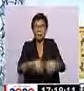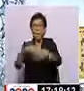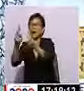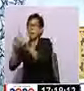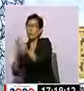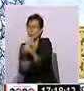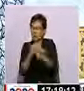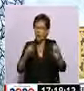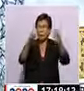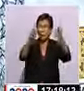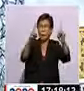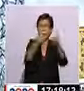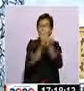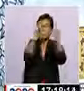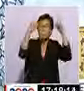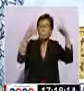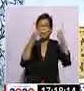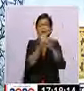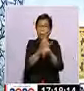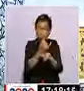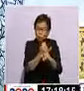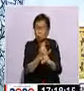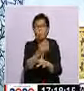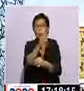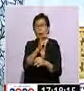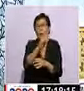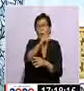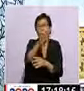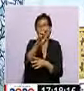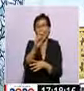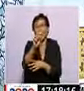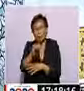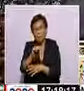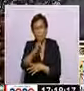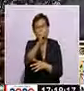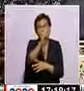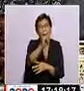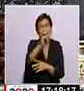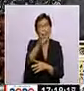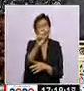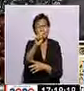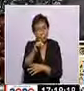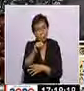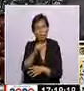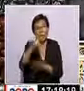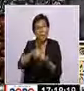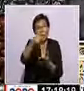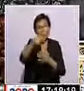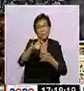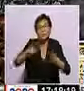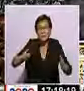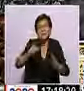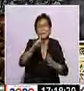dengan menyediakan pendidikan melalui institusi seperti Maktab Sains, Maktab Rendah Sains MARA, College Gap